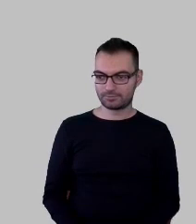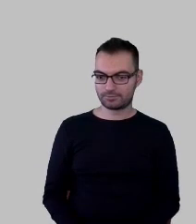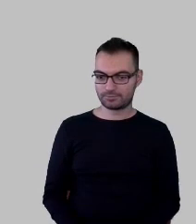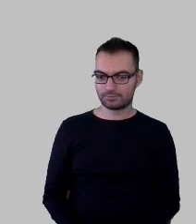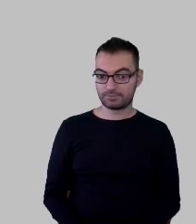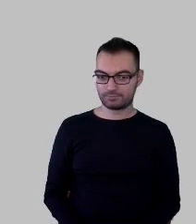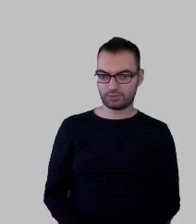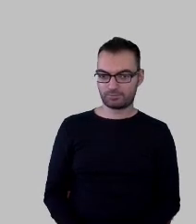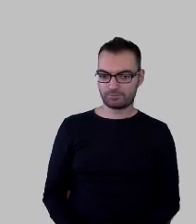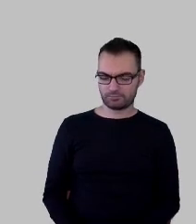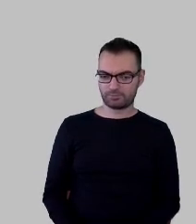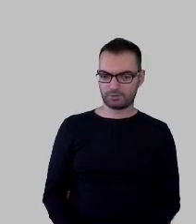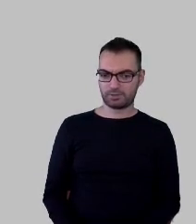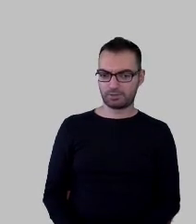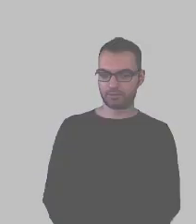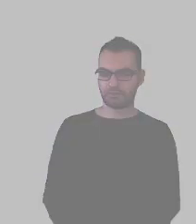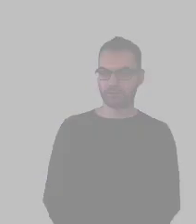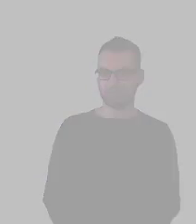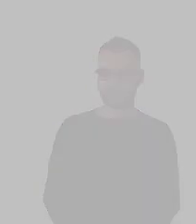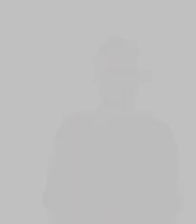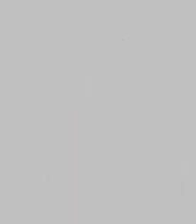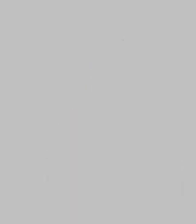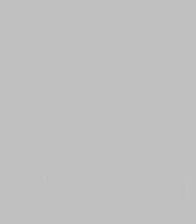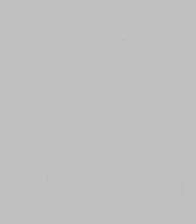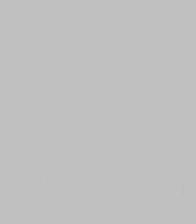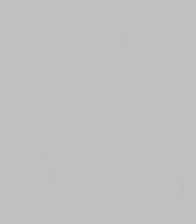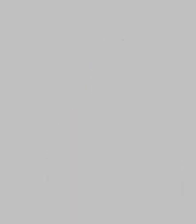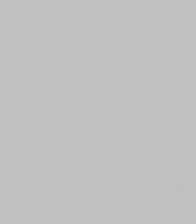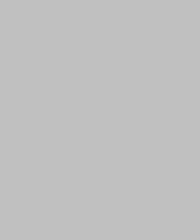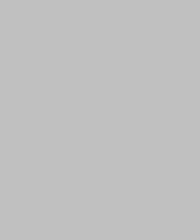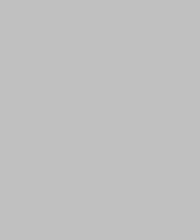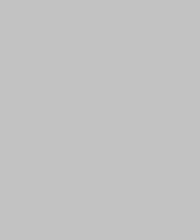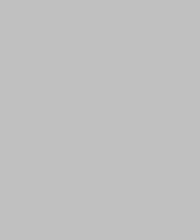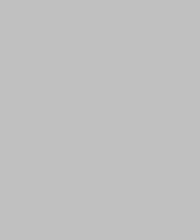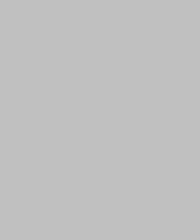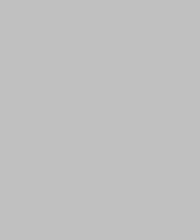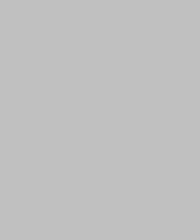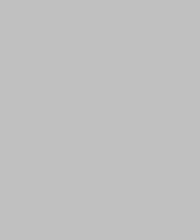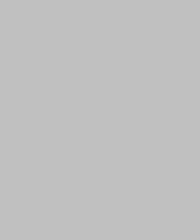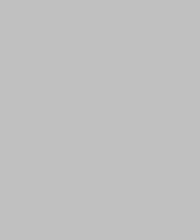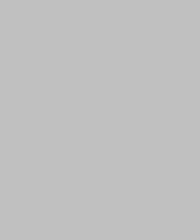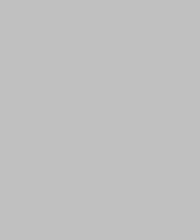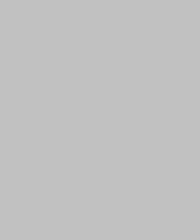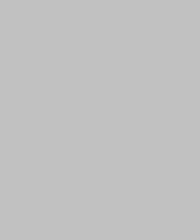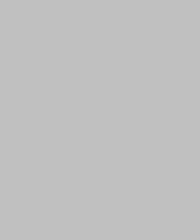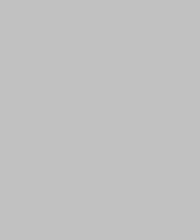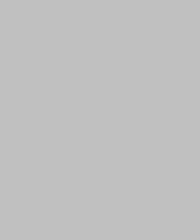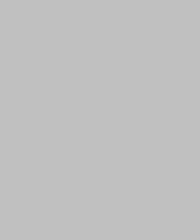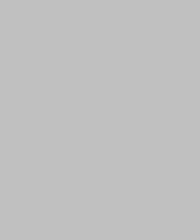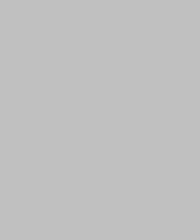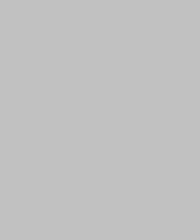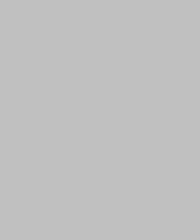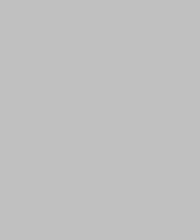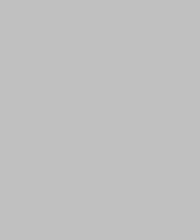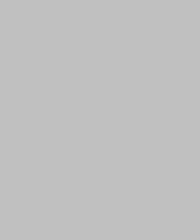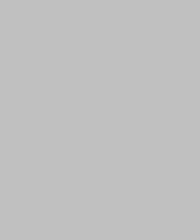To jest ten moment, kiedy już wiemy, jak uczeń funkcjonuje, na zastanowienie się, jakie wsparcie z punktu widzenia potrzeb tego konkretnego dziecka